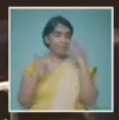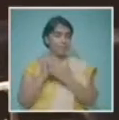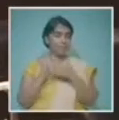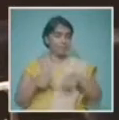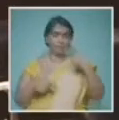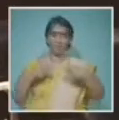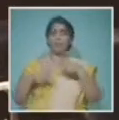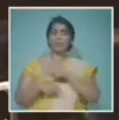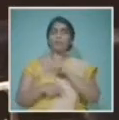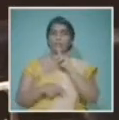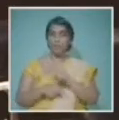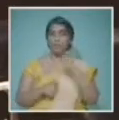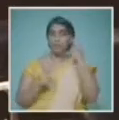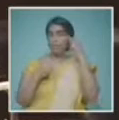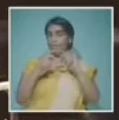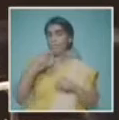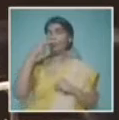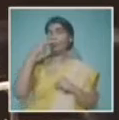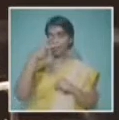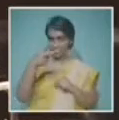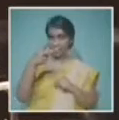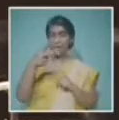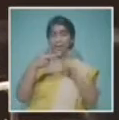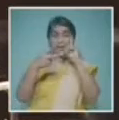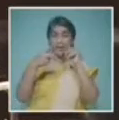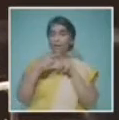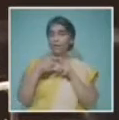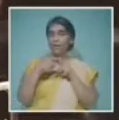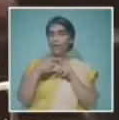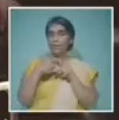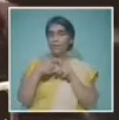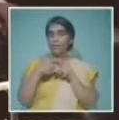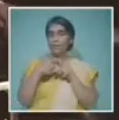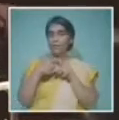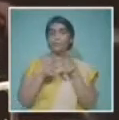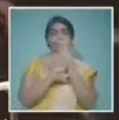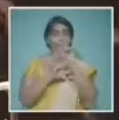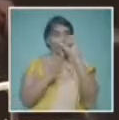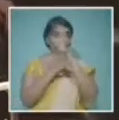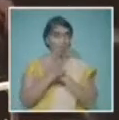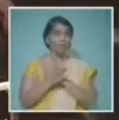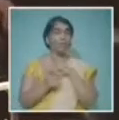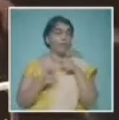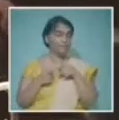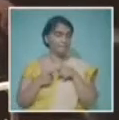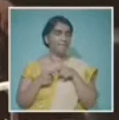තිබෙන සංවාදයේ තියෙන්නේ කරුණු දෙකක් මත එකක් 19 වෙනි සංශෝධනය